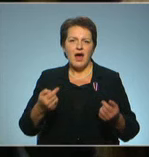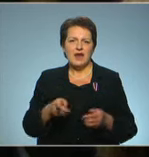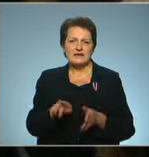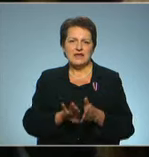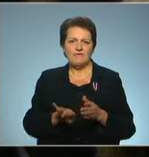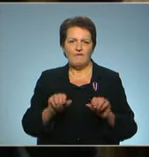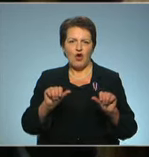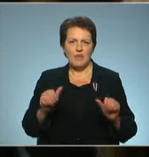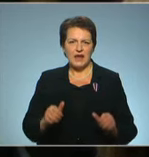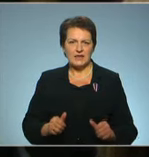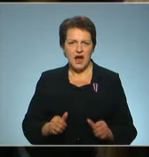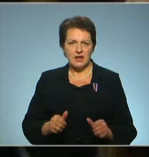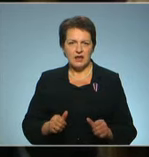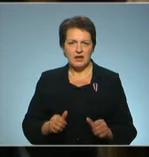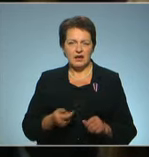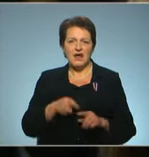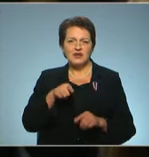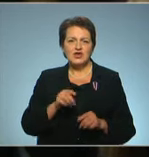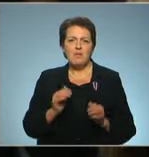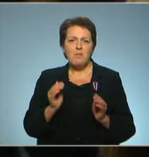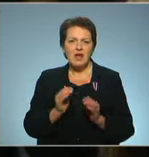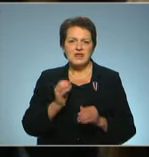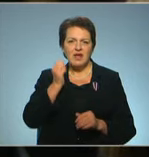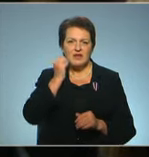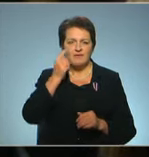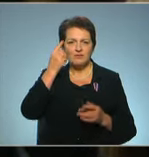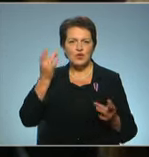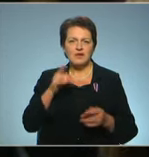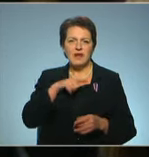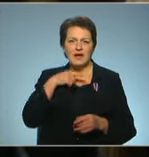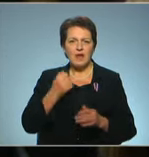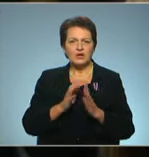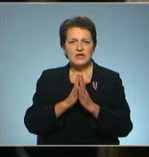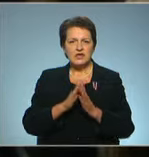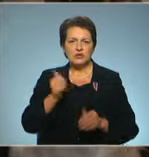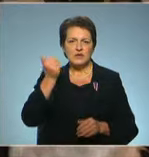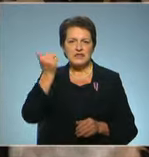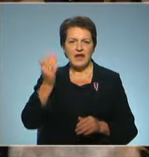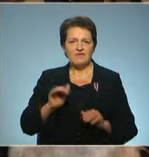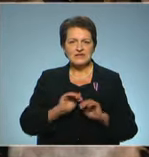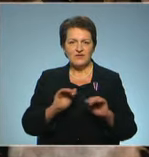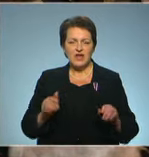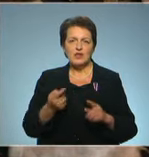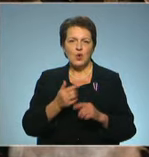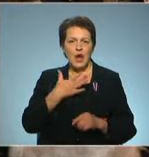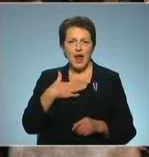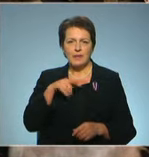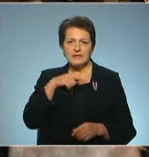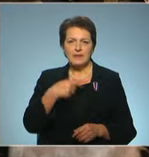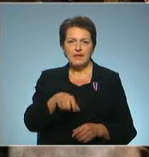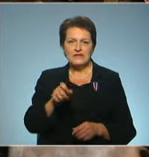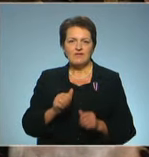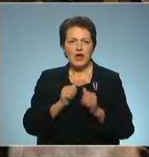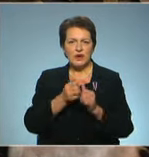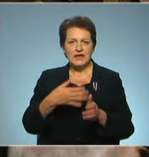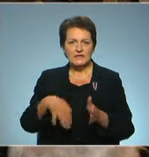formalitāte. Šim mazajam naivajam nodomam gribētos izlūkties Dieva svētību un labas gribas cilvēku